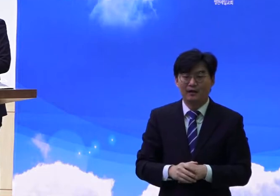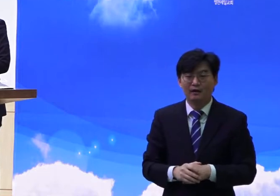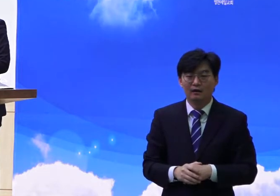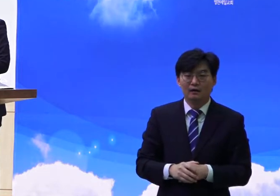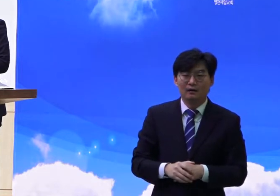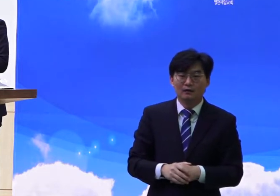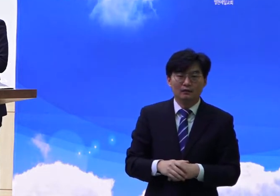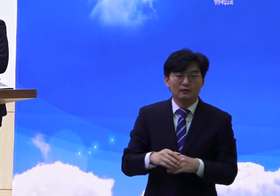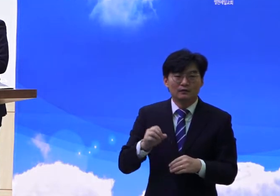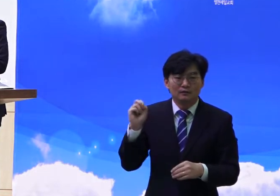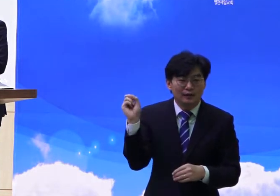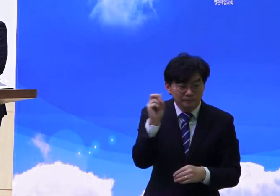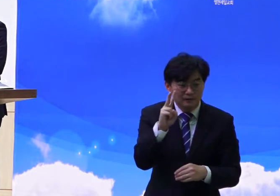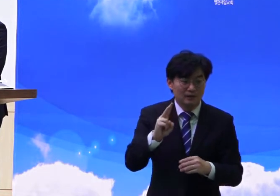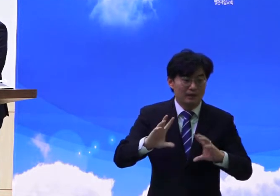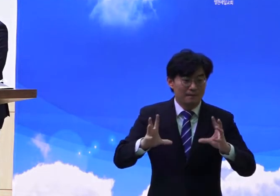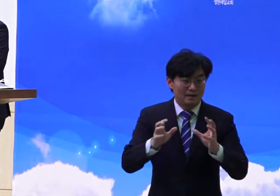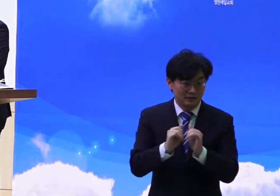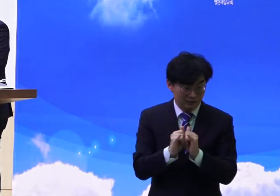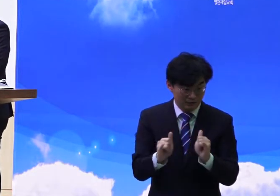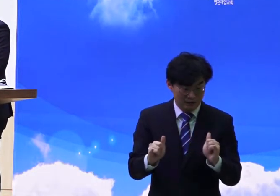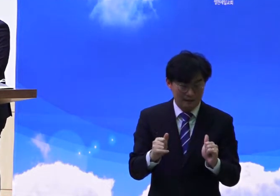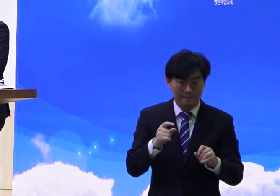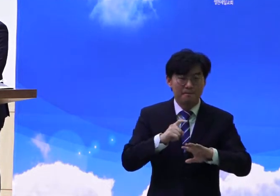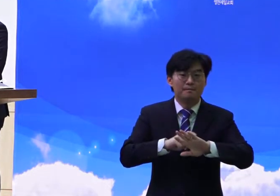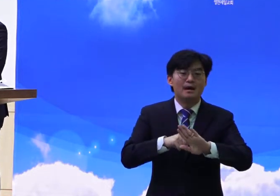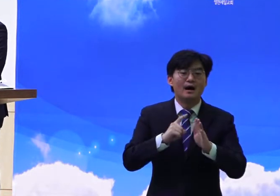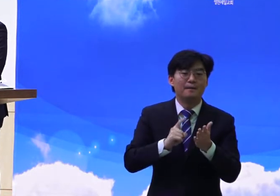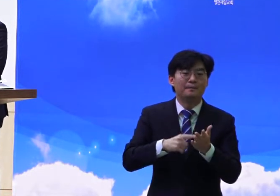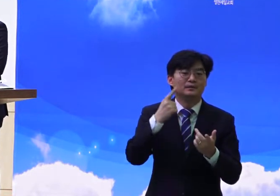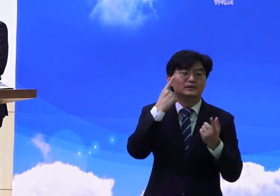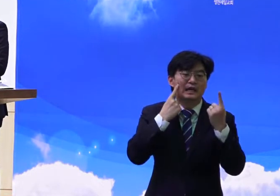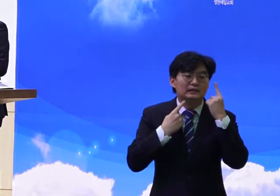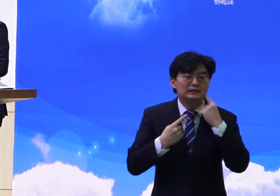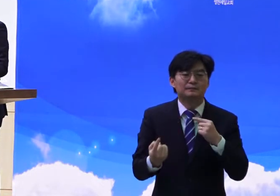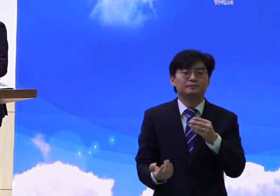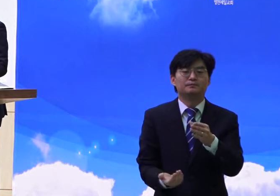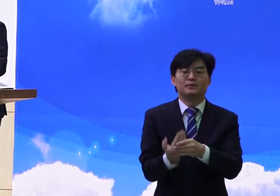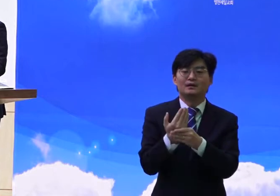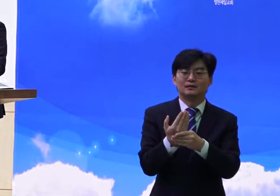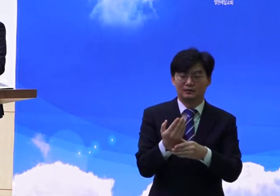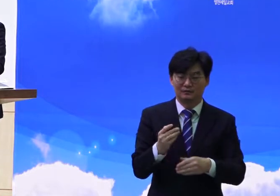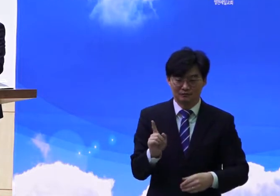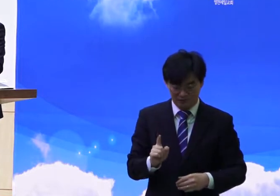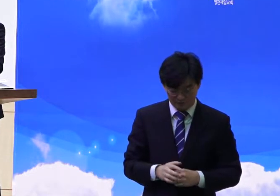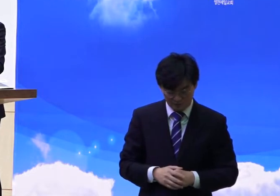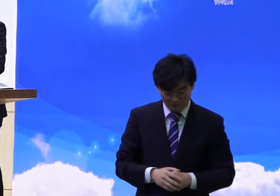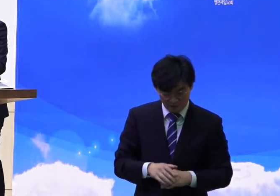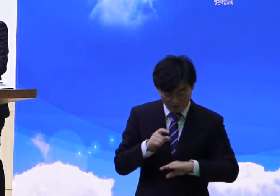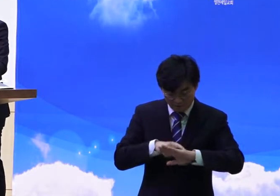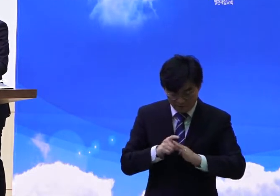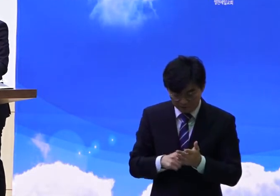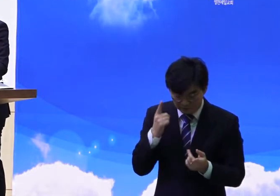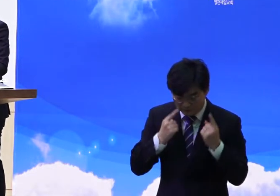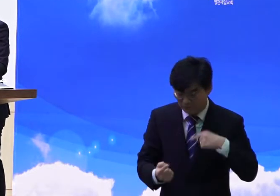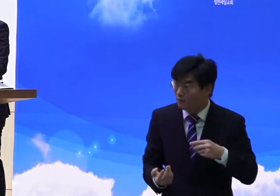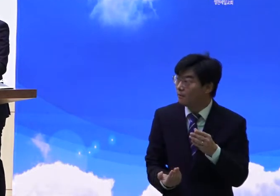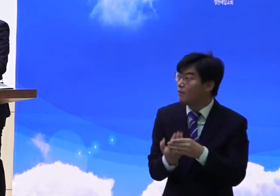생겼습니다. 오늘 본문 4절의 말씀인데요. 우리 4절의 말씀을 성경 보시면서 자막을 보시면서 한번